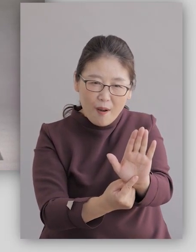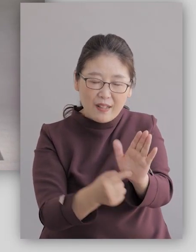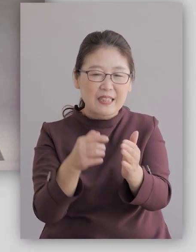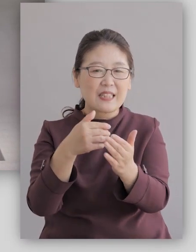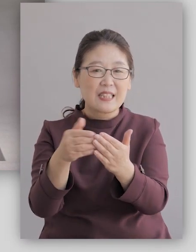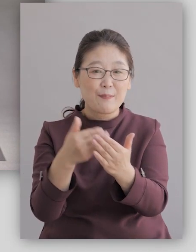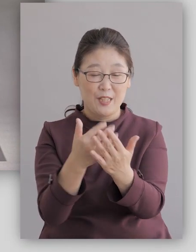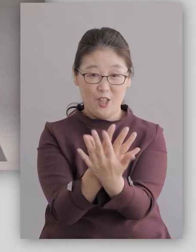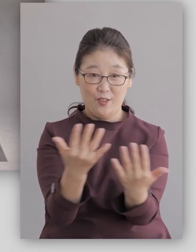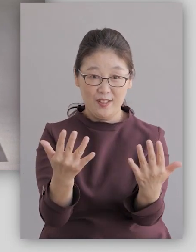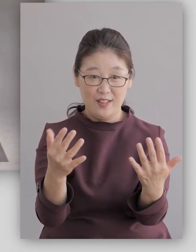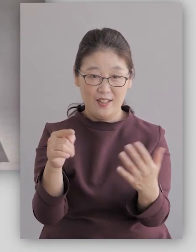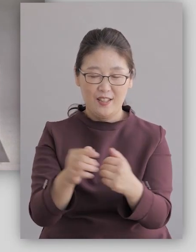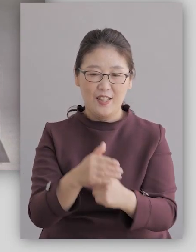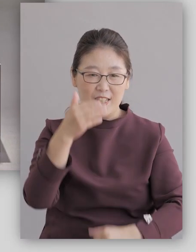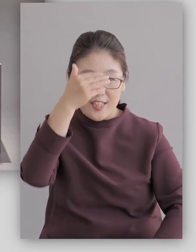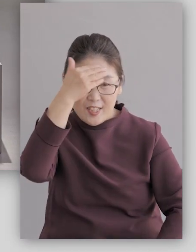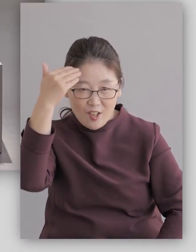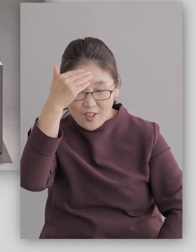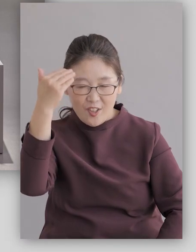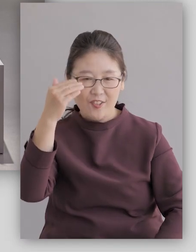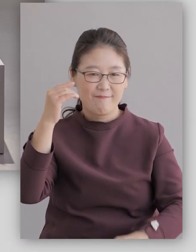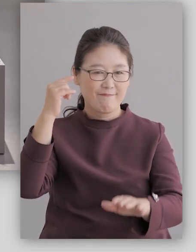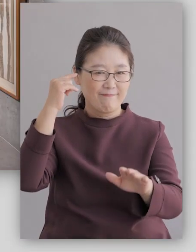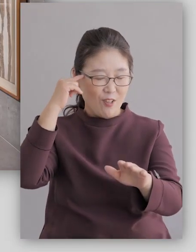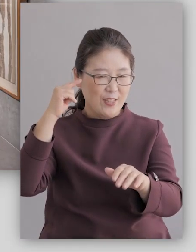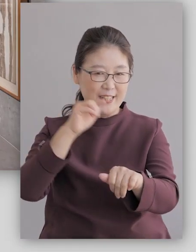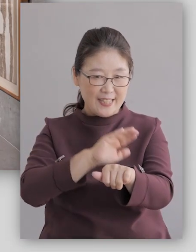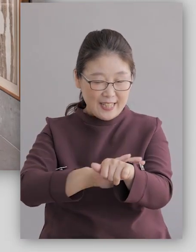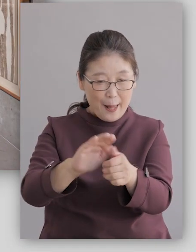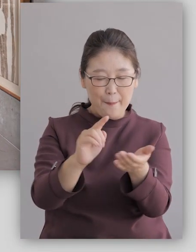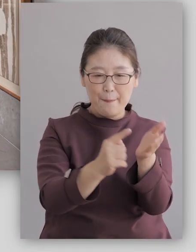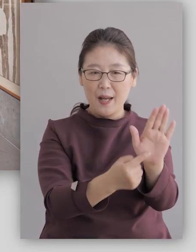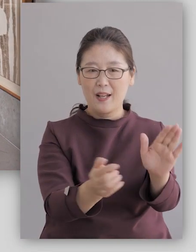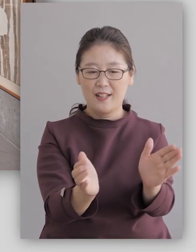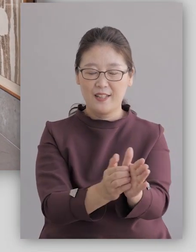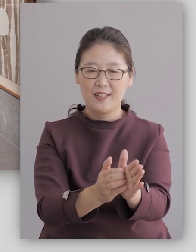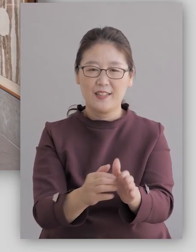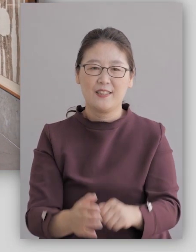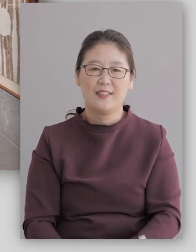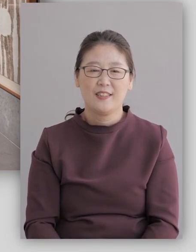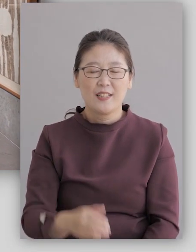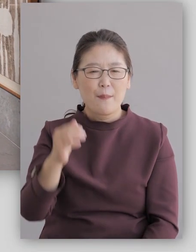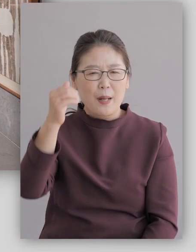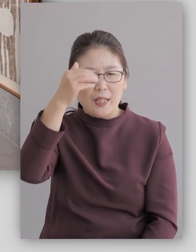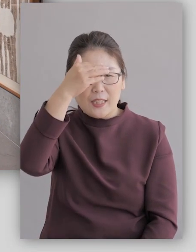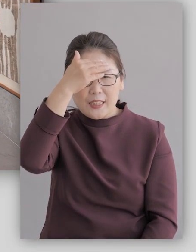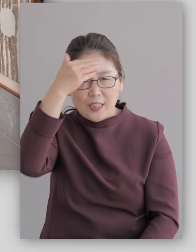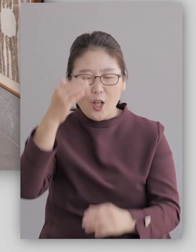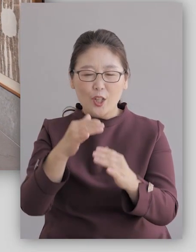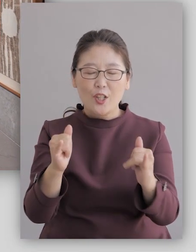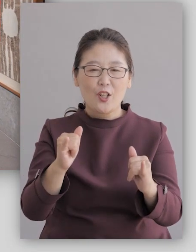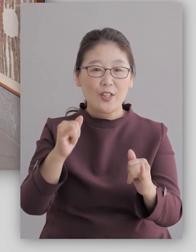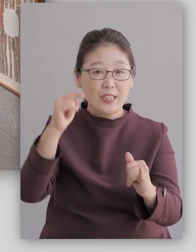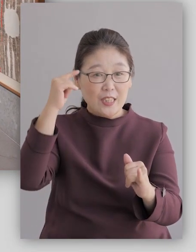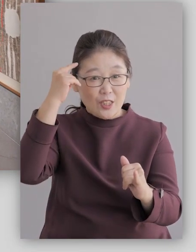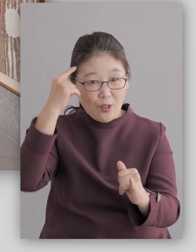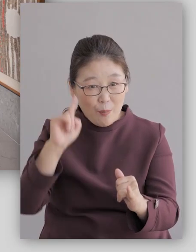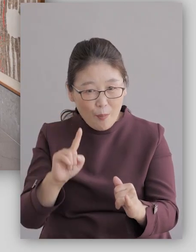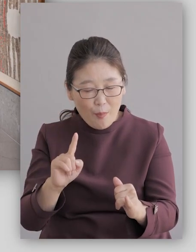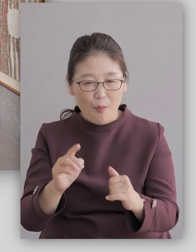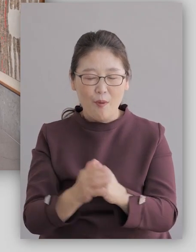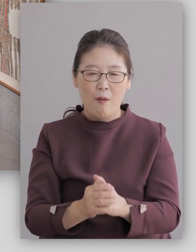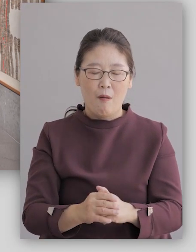선보이면서 청년 전신을 표출을 했습니다. 이러한 이제 청년 전신은 사실 5.16 군사 쿠데타를 통해서